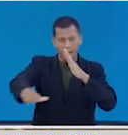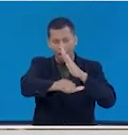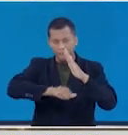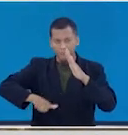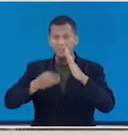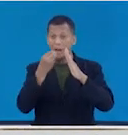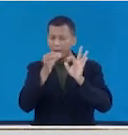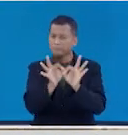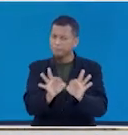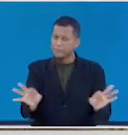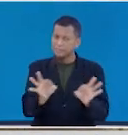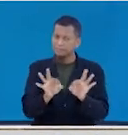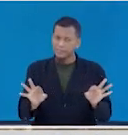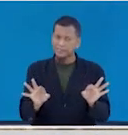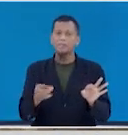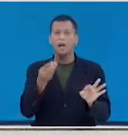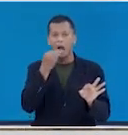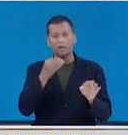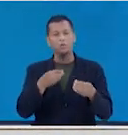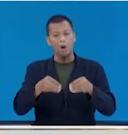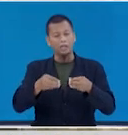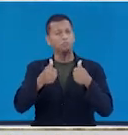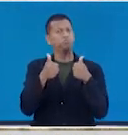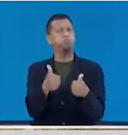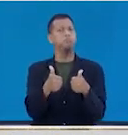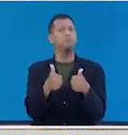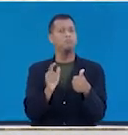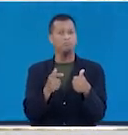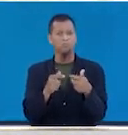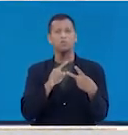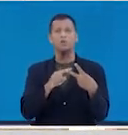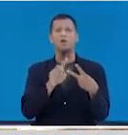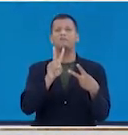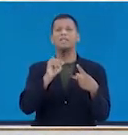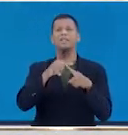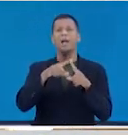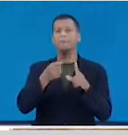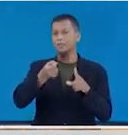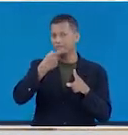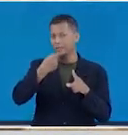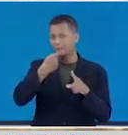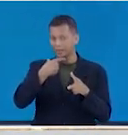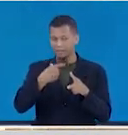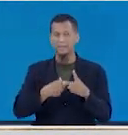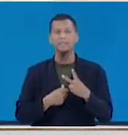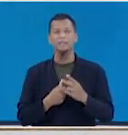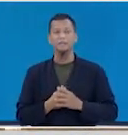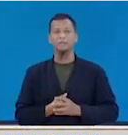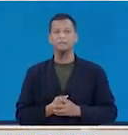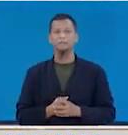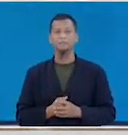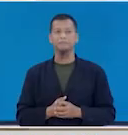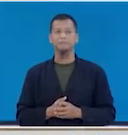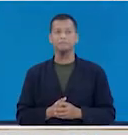memberikan pakan yang baik untuk hewan ternak di sini dan juga memberikan vitamin setiap harinya. Tidak hanya itu, Wilson, Deta dan juga pemirsa, tadi pagi